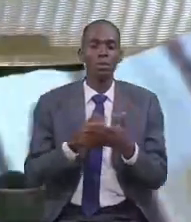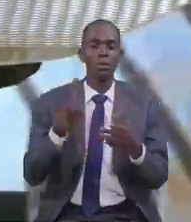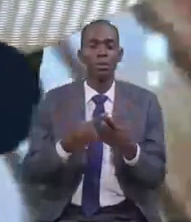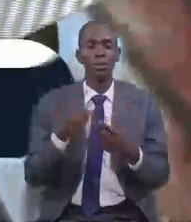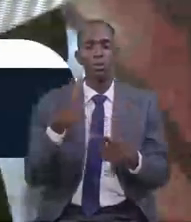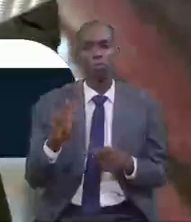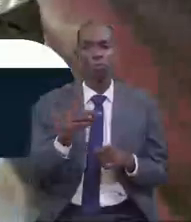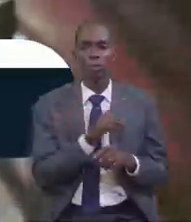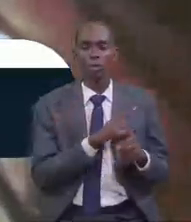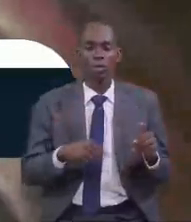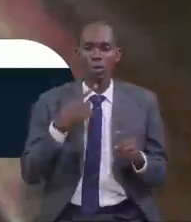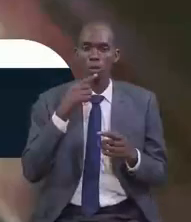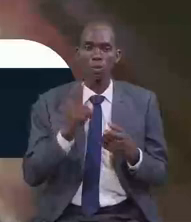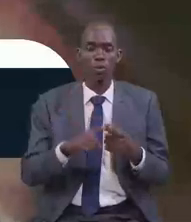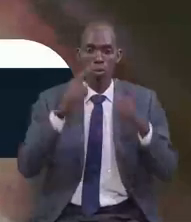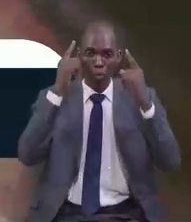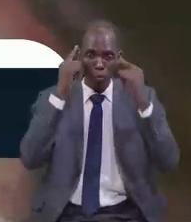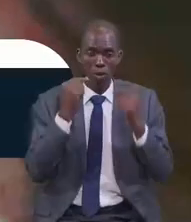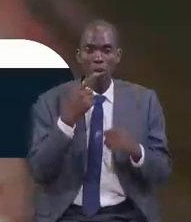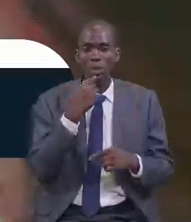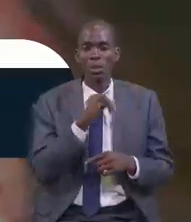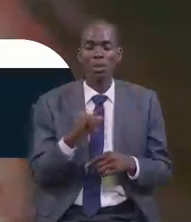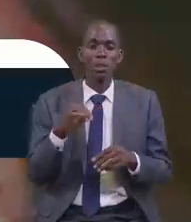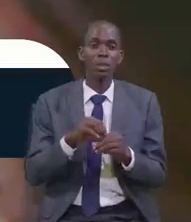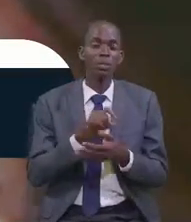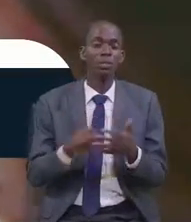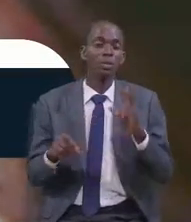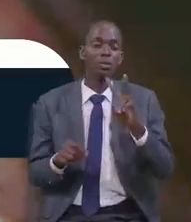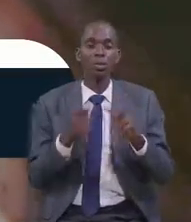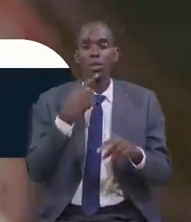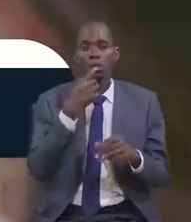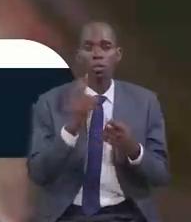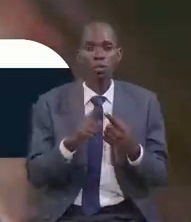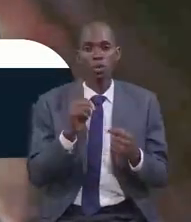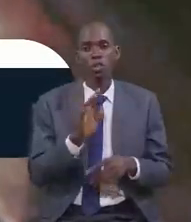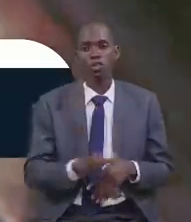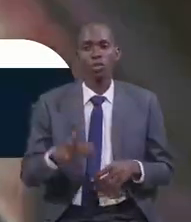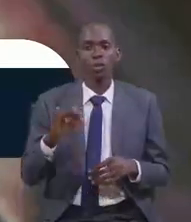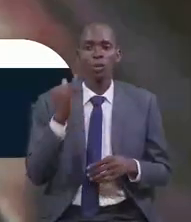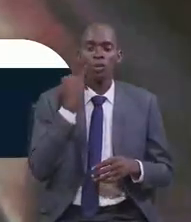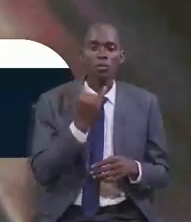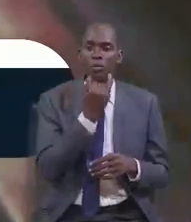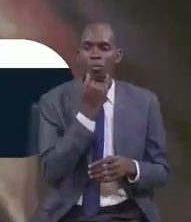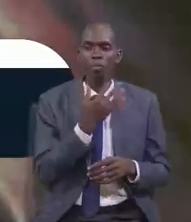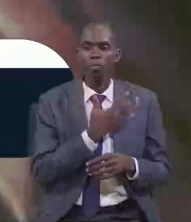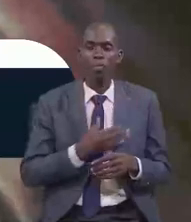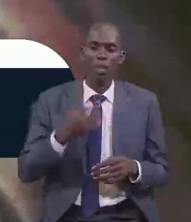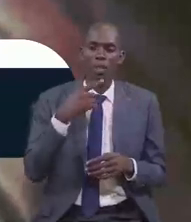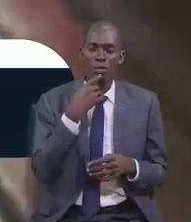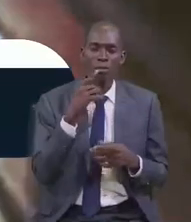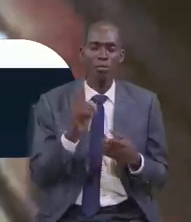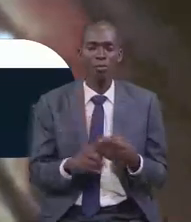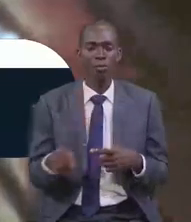L'Éternel parla à Moïse et dit, verset 2, parle aux enfants d'Israël et tu leur